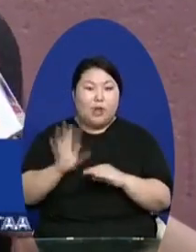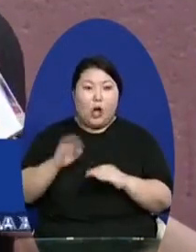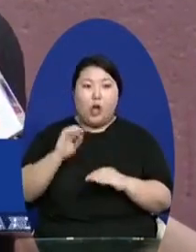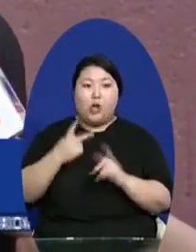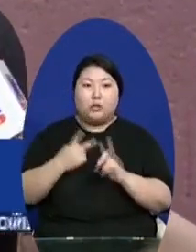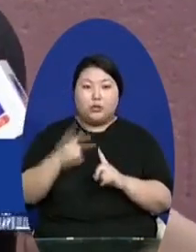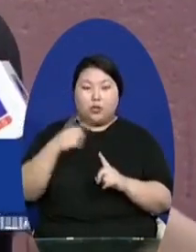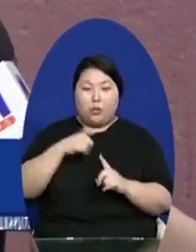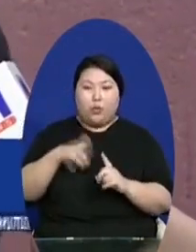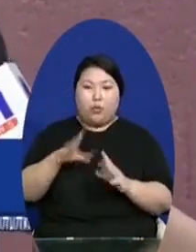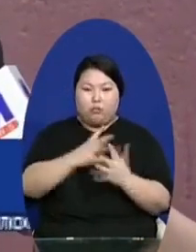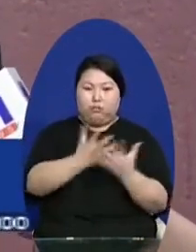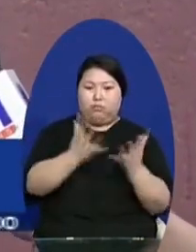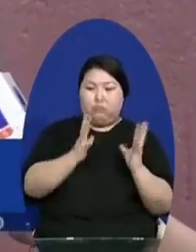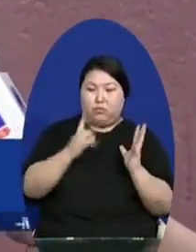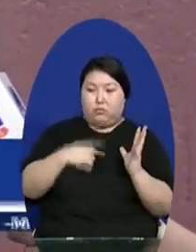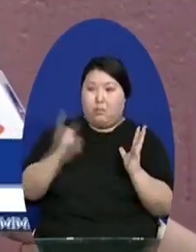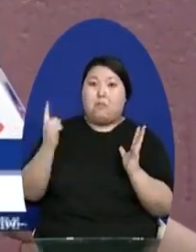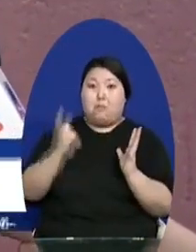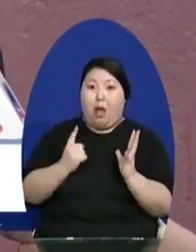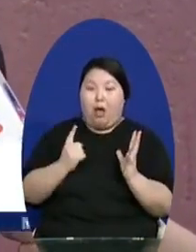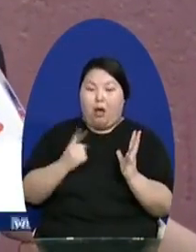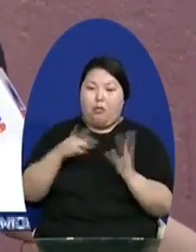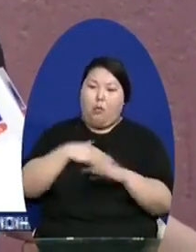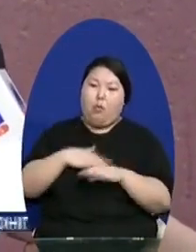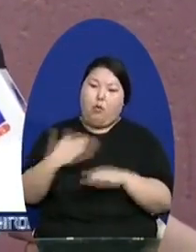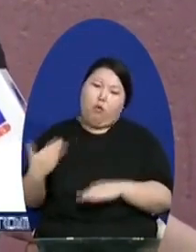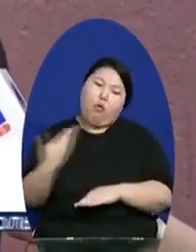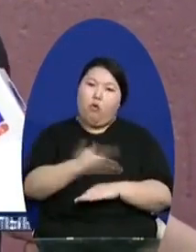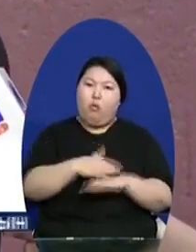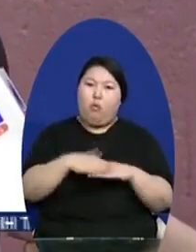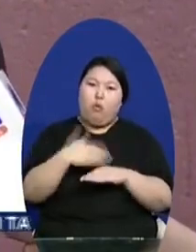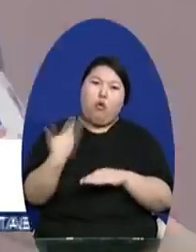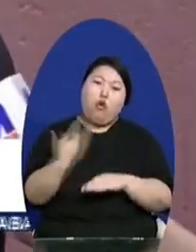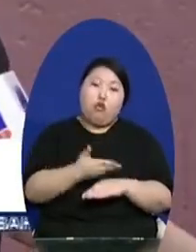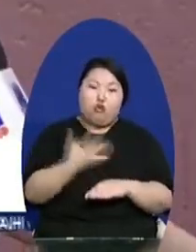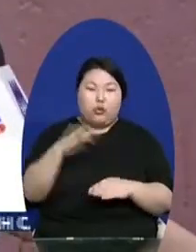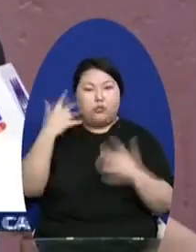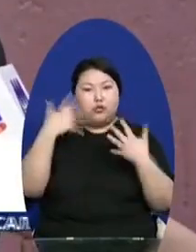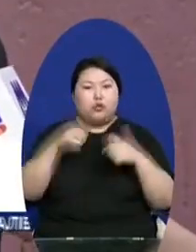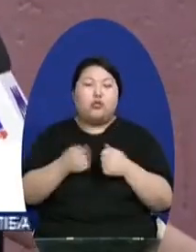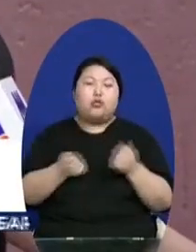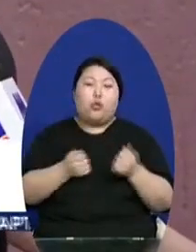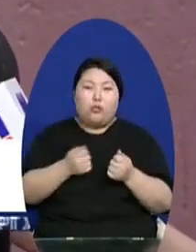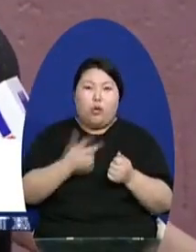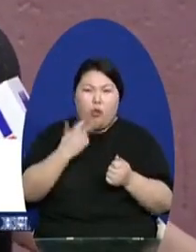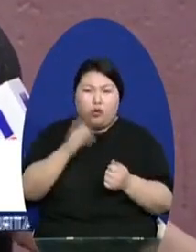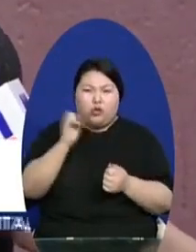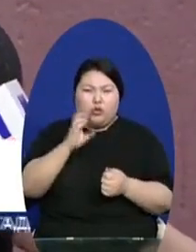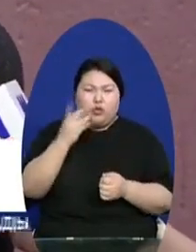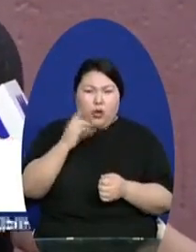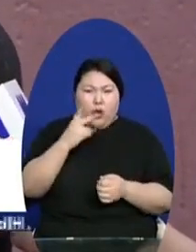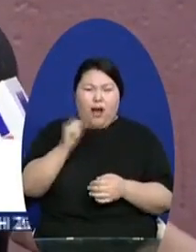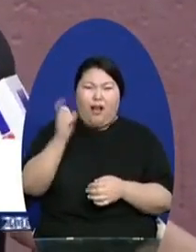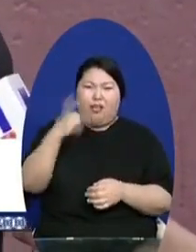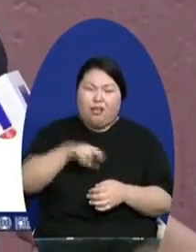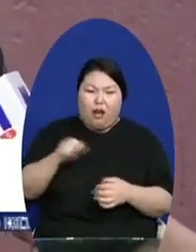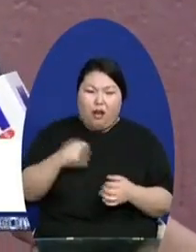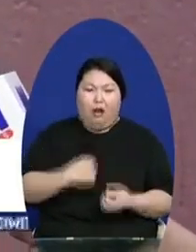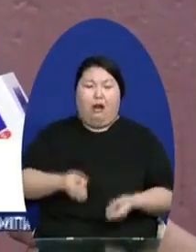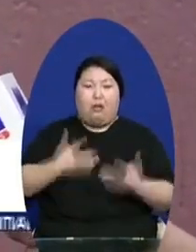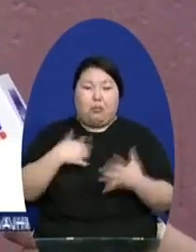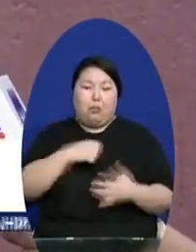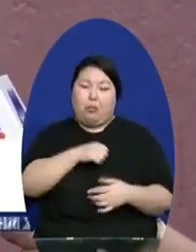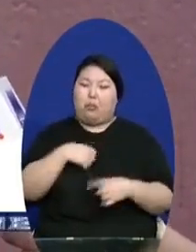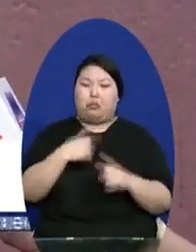одоо бусдын өмнө хамт олонхын өмнө гэдэг юм уу уучлалт гуйлгах ийм одоо зохицуулт явж байгаа. Үнэхээр одоо ёс зүйн чиглэлээр алдаа дутагдал гаргаж чаад